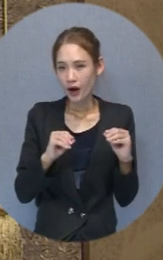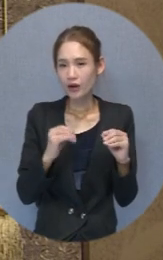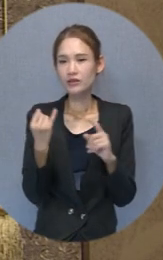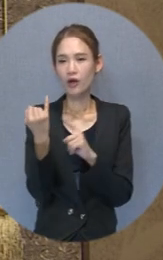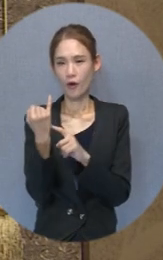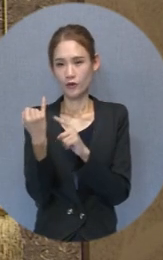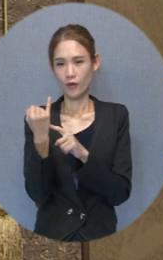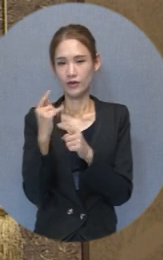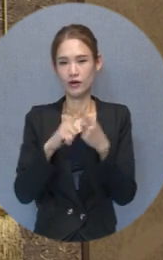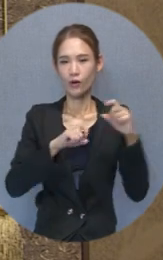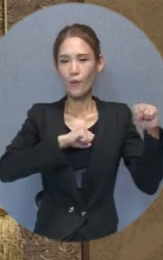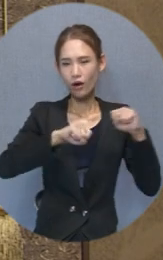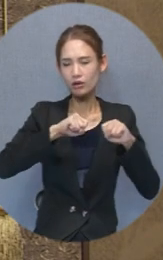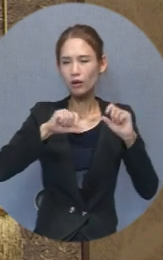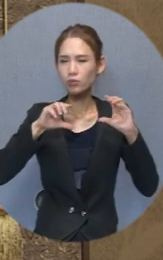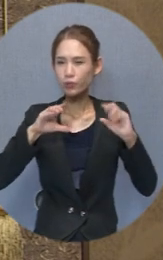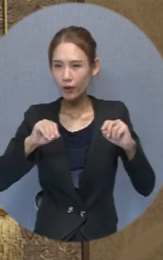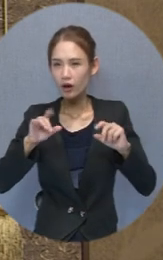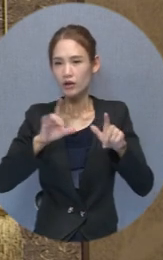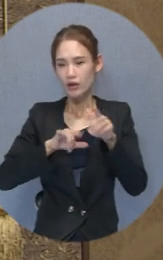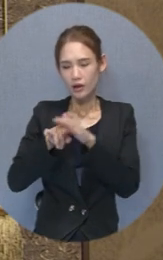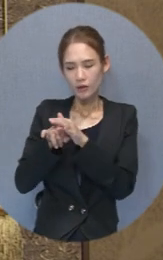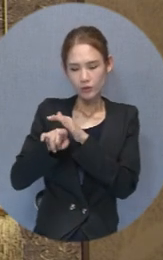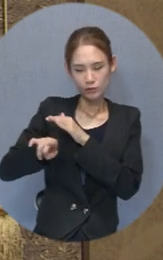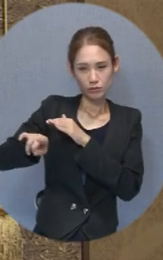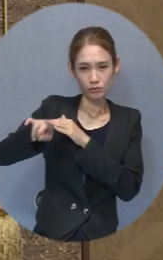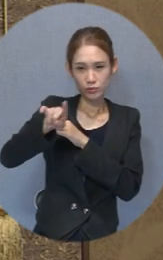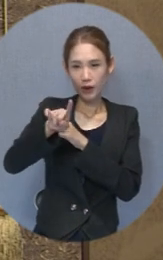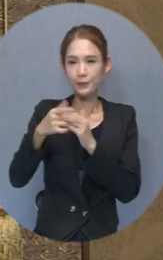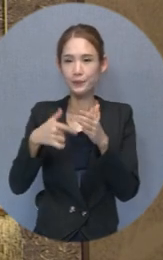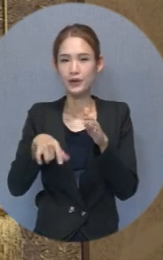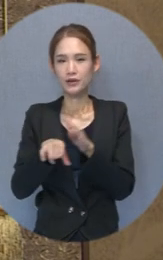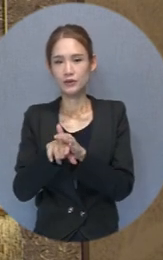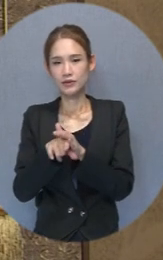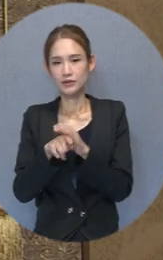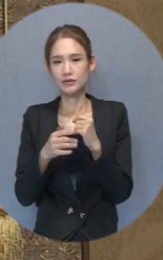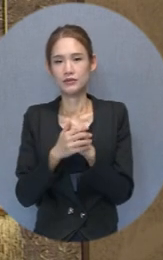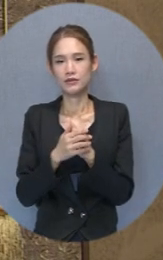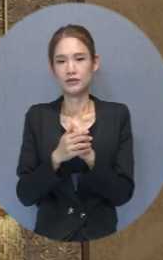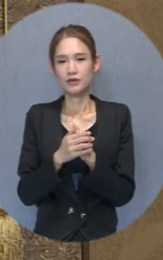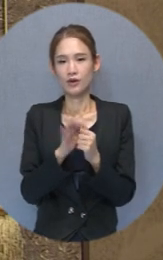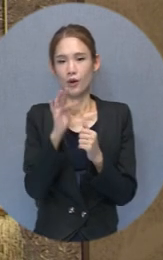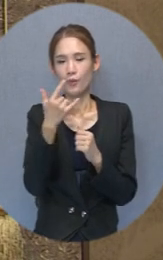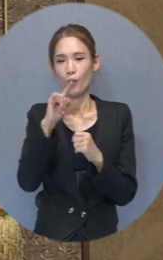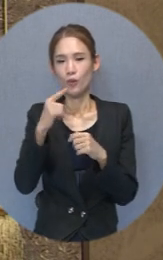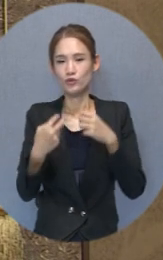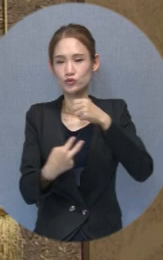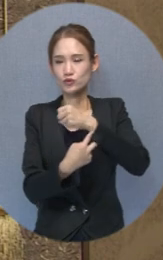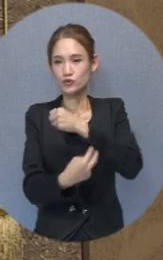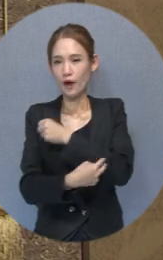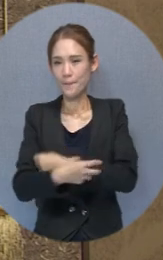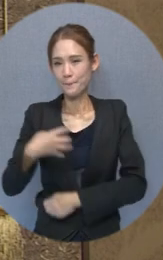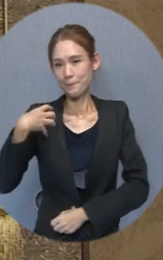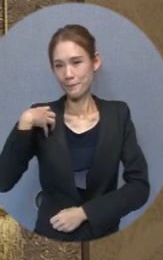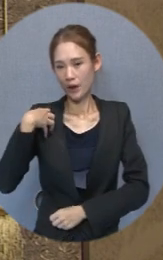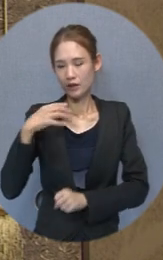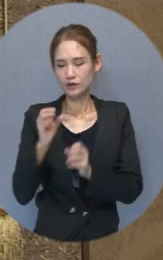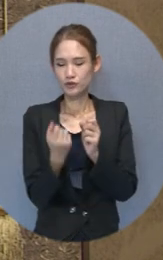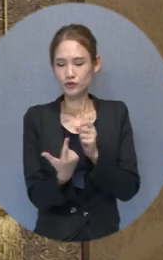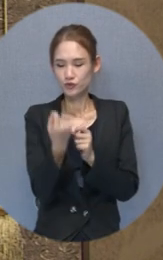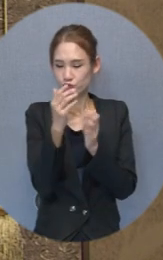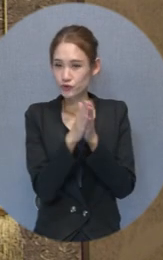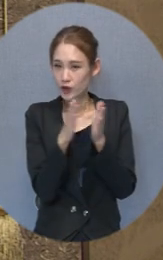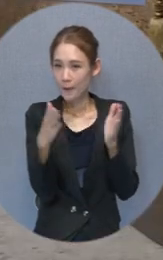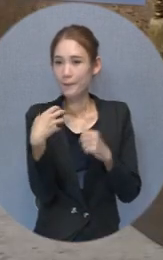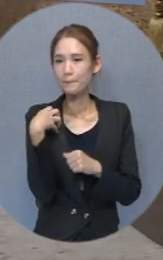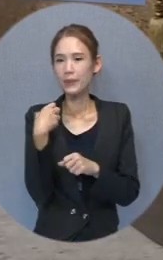있다가 앞으로 나가야 되잖아요. 네. 그래서 이제 담심포는 포구의 역할을 하는 출발점, 네, 상징하는